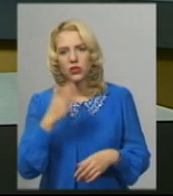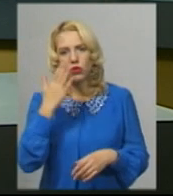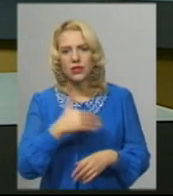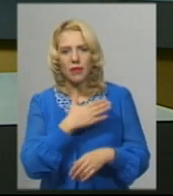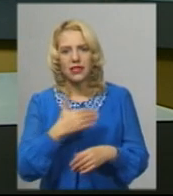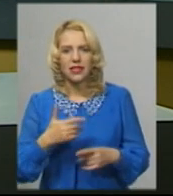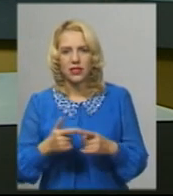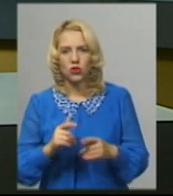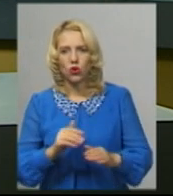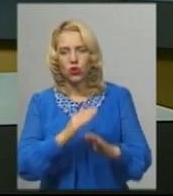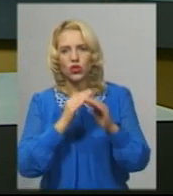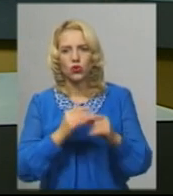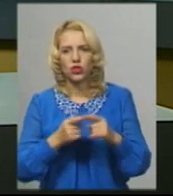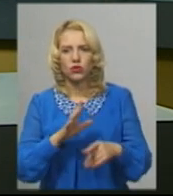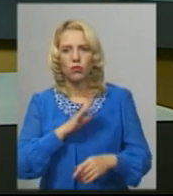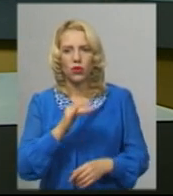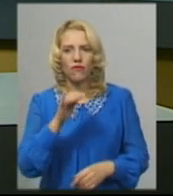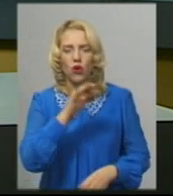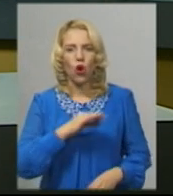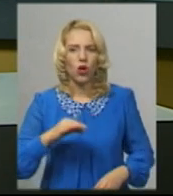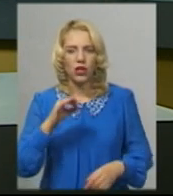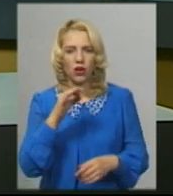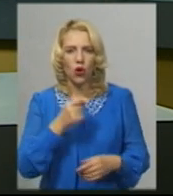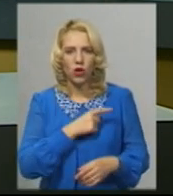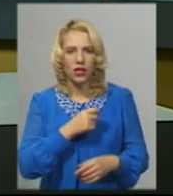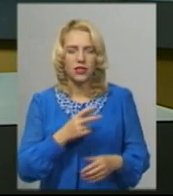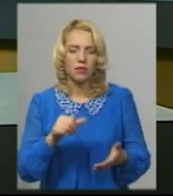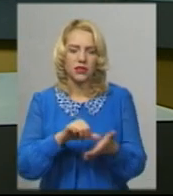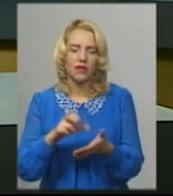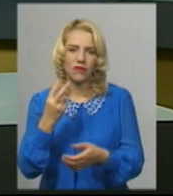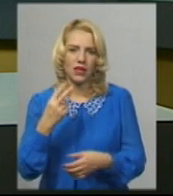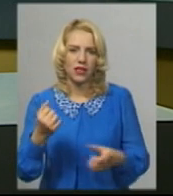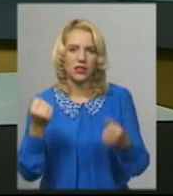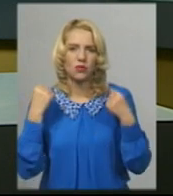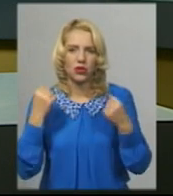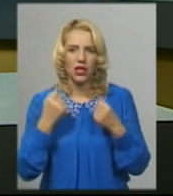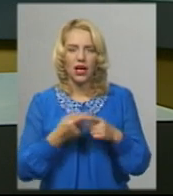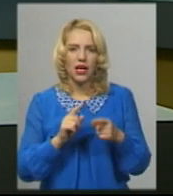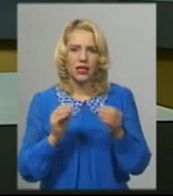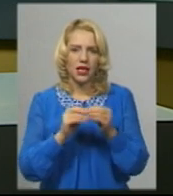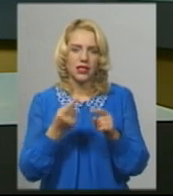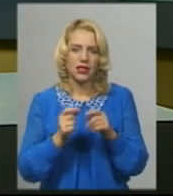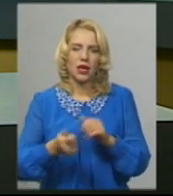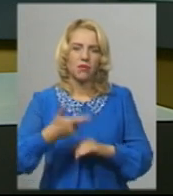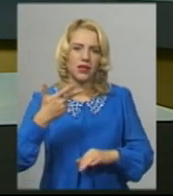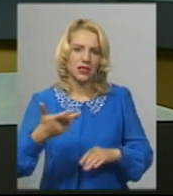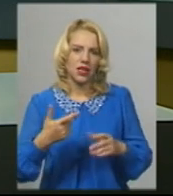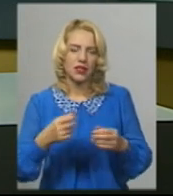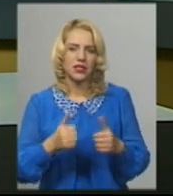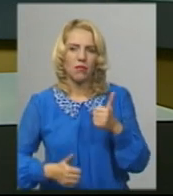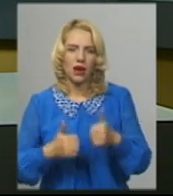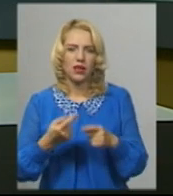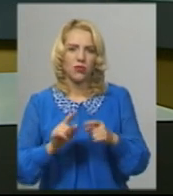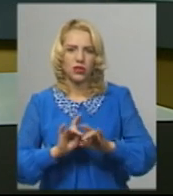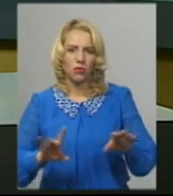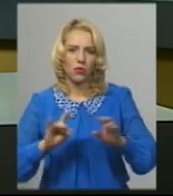джиу-джитсу відбувся в Одесі. Хмельницьку область представили 12 спортсменів. 10 стали призерами змагань. Про це повідомив президент